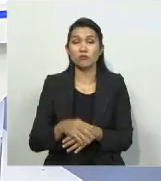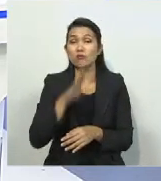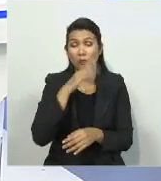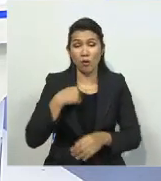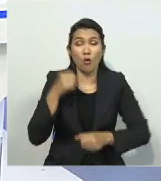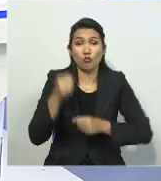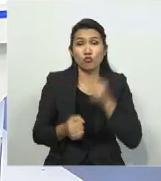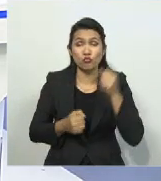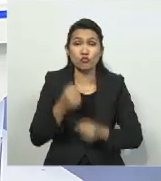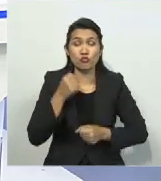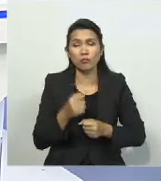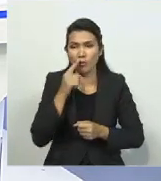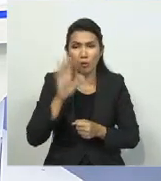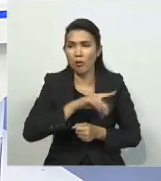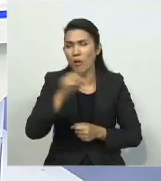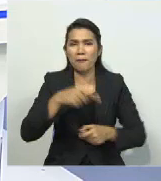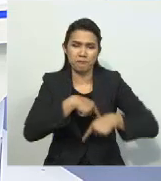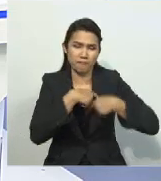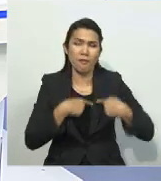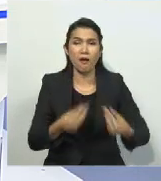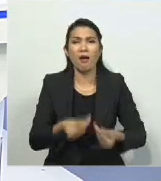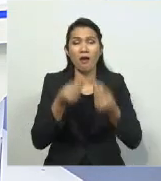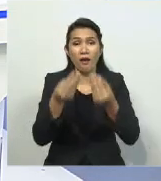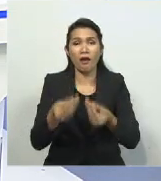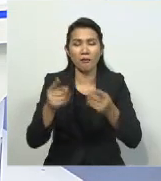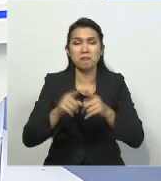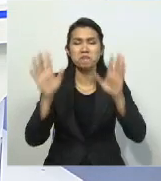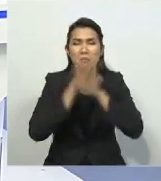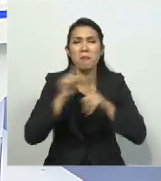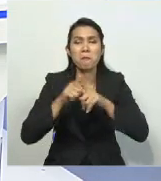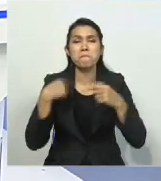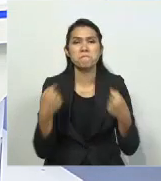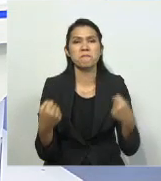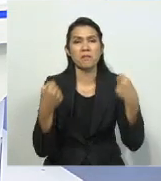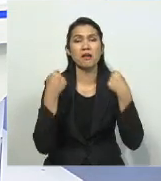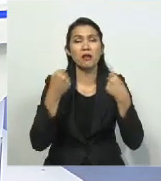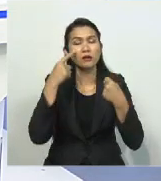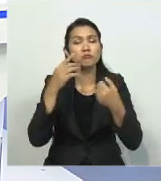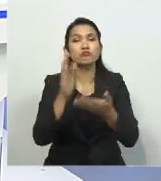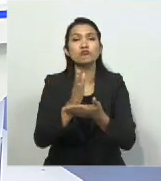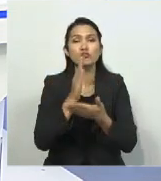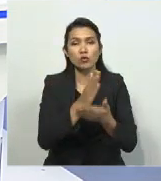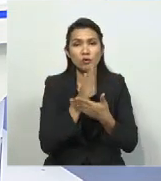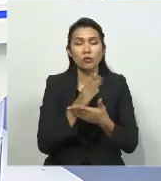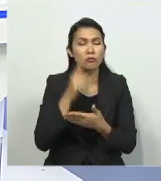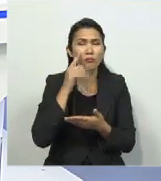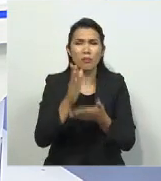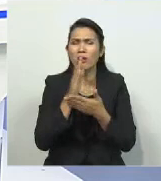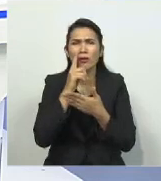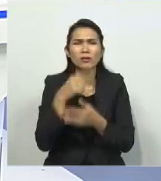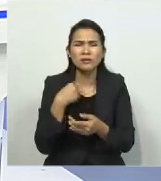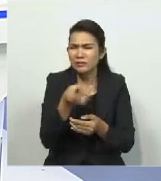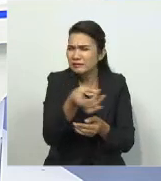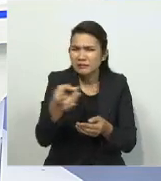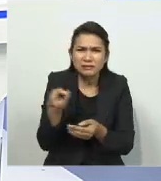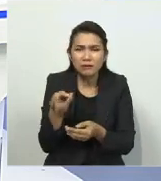แค่พี่ตูนวิ่งแต่จะเห็นว่าทุกคนมาให้กำลังใจแล้วมันกลายเป็นพลังที่ทำให้เราร่วมบริจาคไม่ได้บริจาคมากมายบริจ